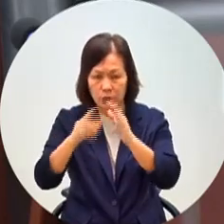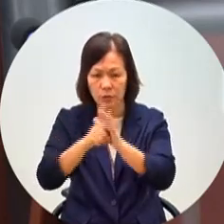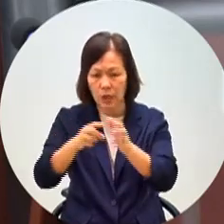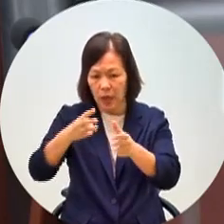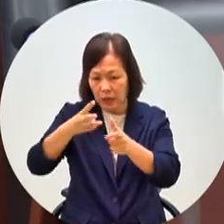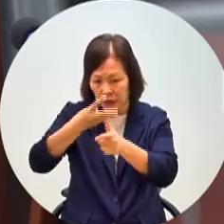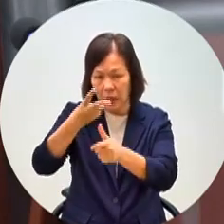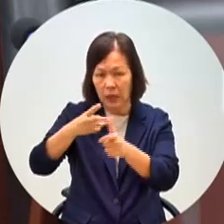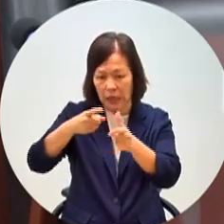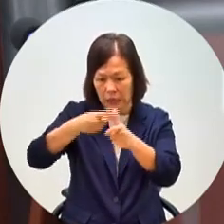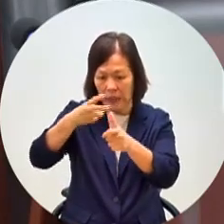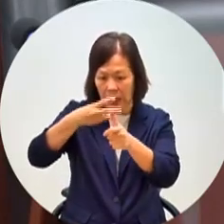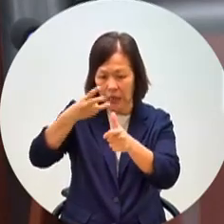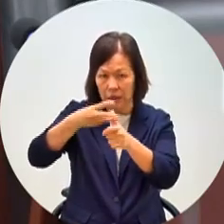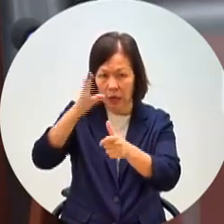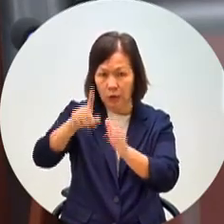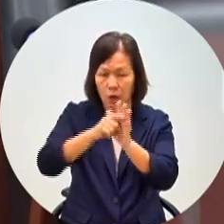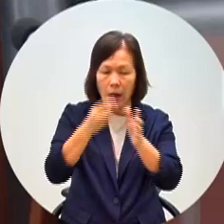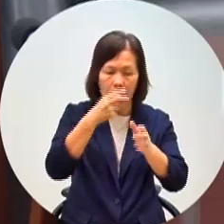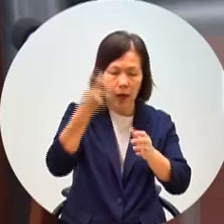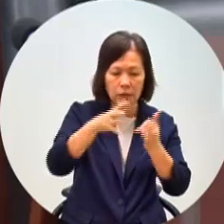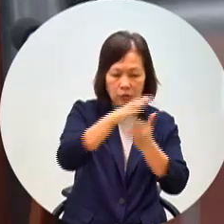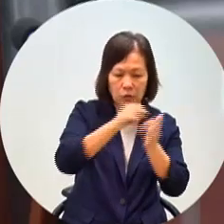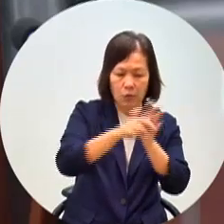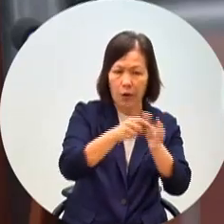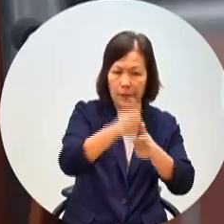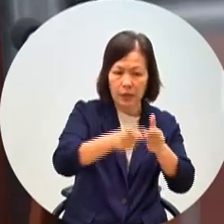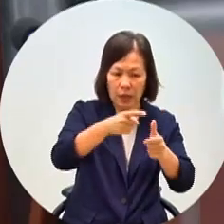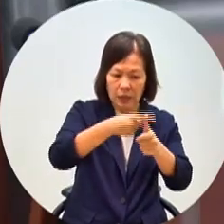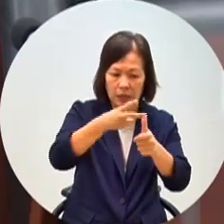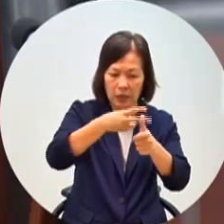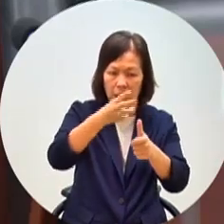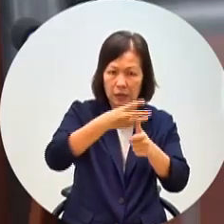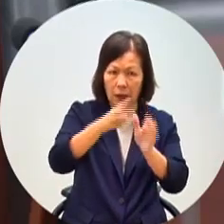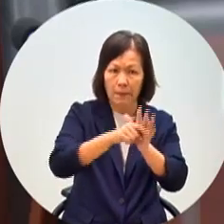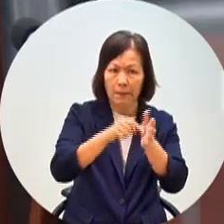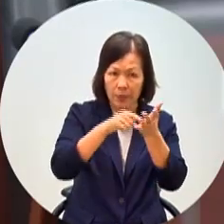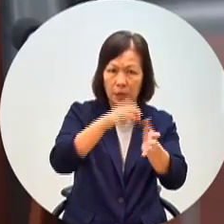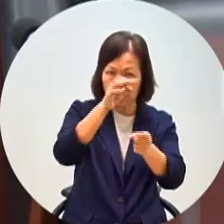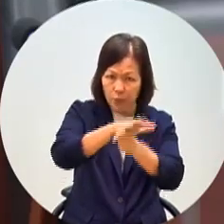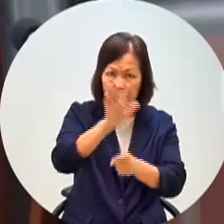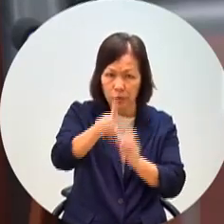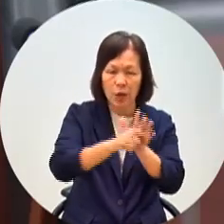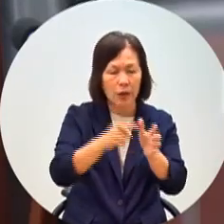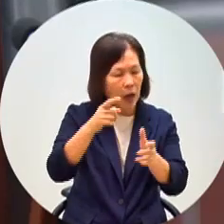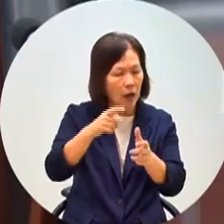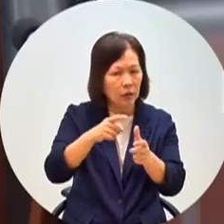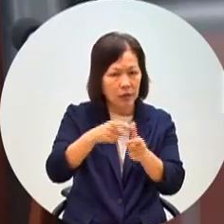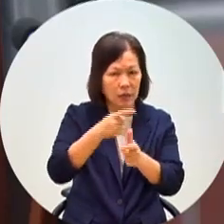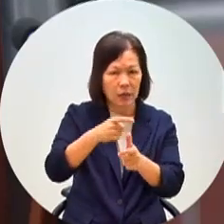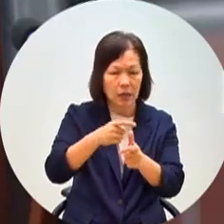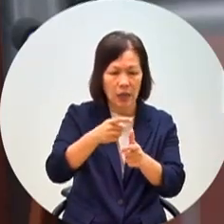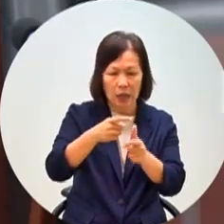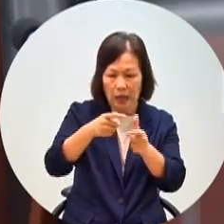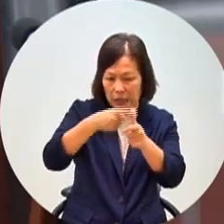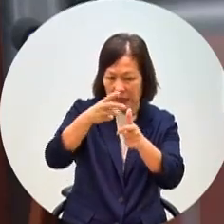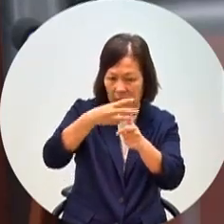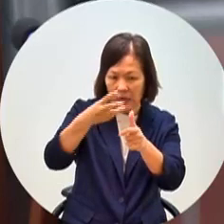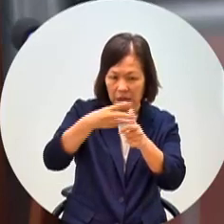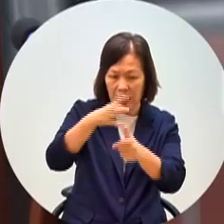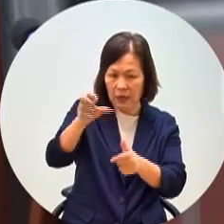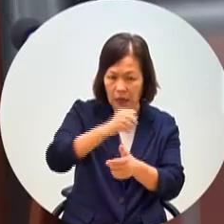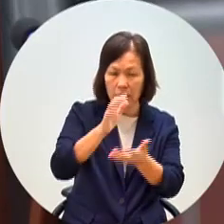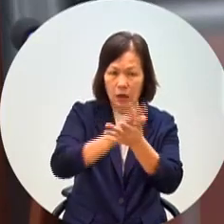还有全国比赛前3名才能申请哦，就表示他要先拿到前三名他才能去申请，但